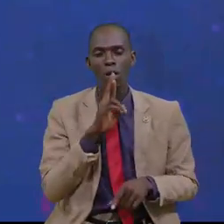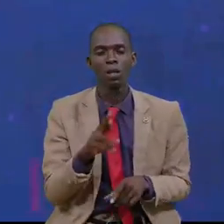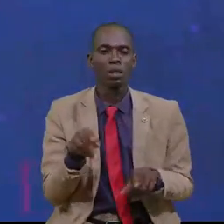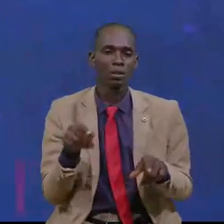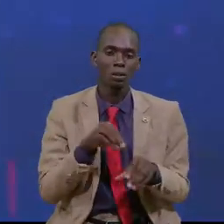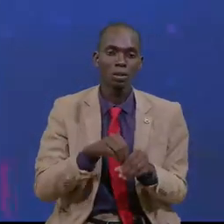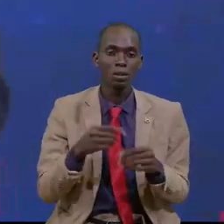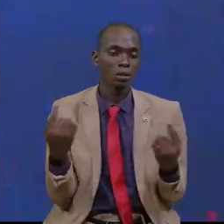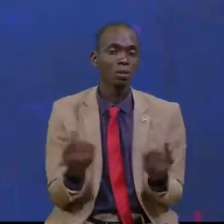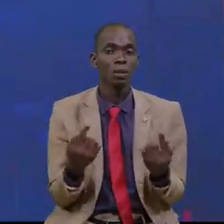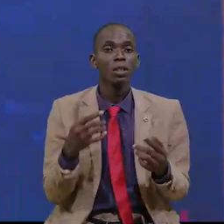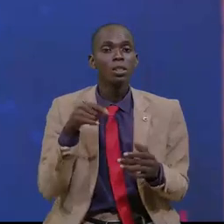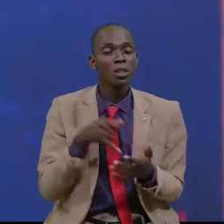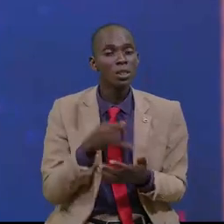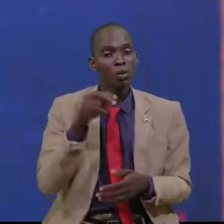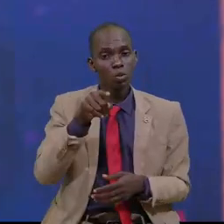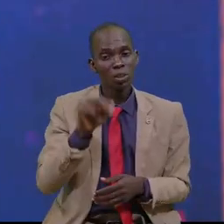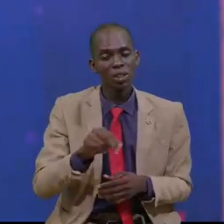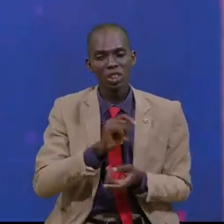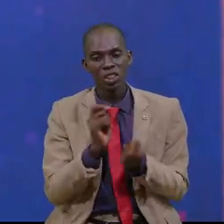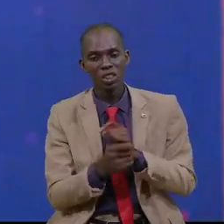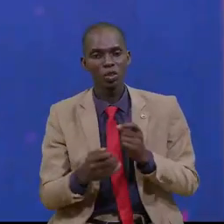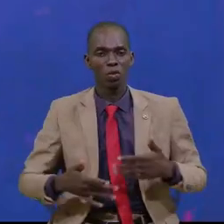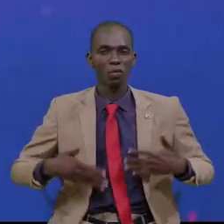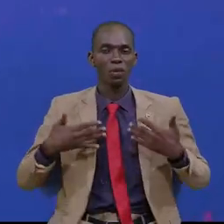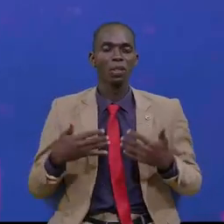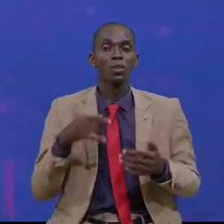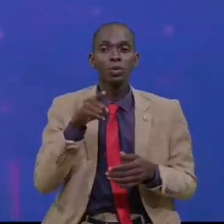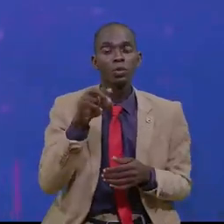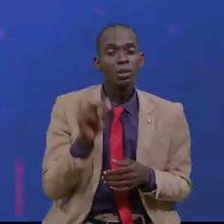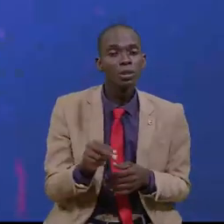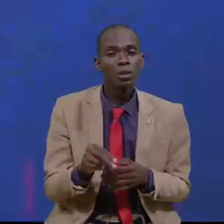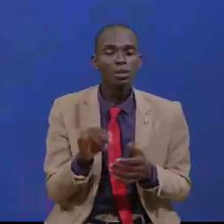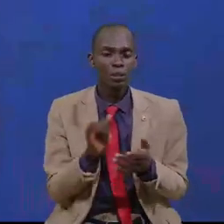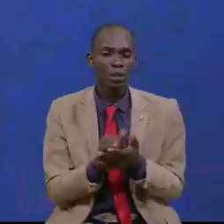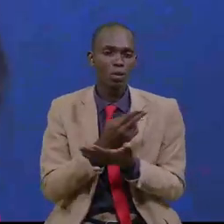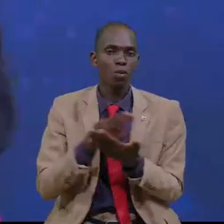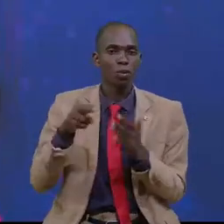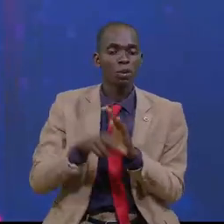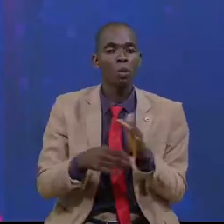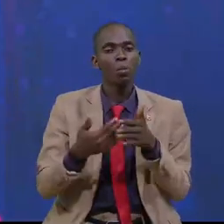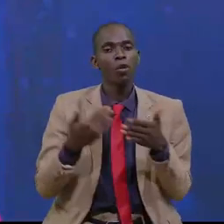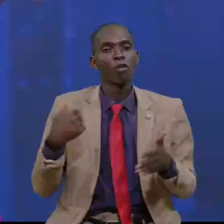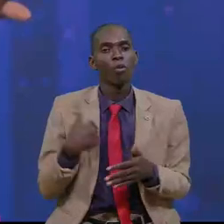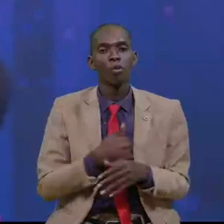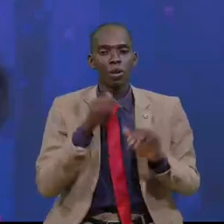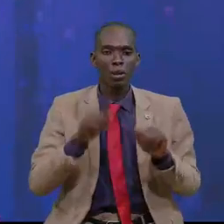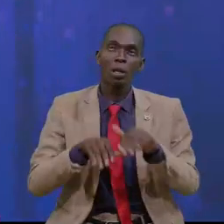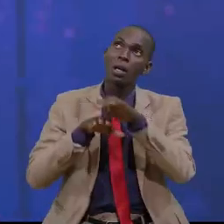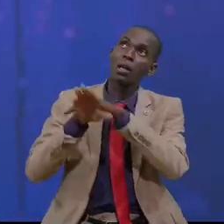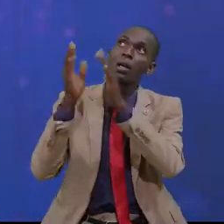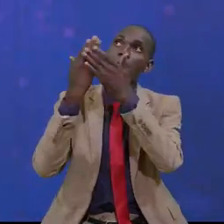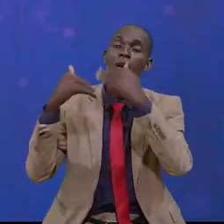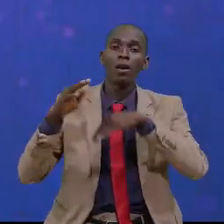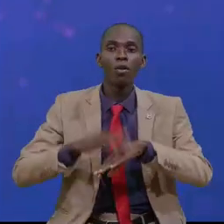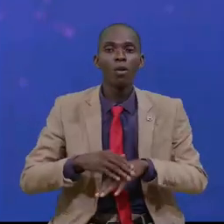es. Il faut un changement de cœur, un changement de vie. Il faut la sainteté avant d'aller